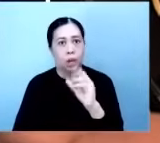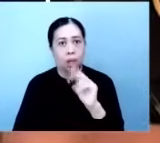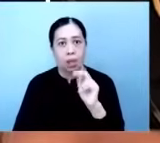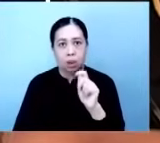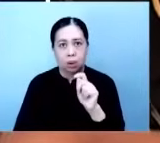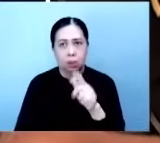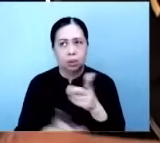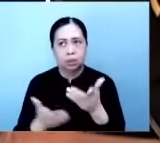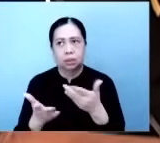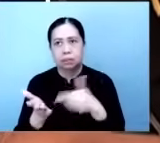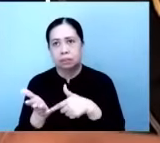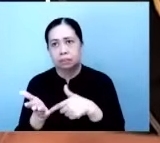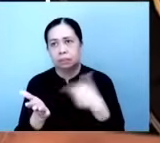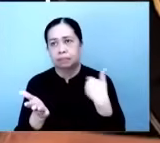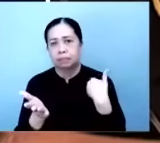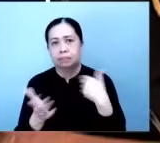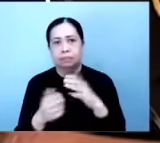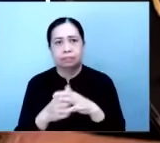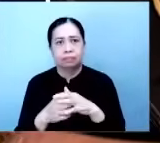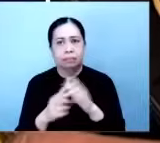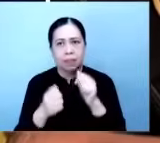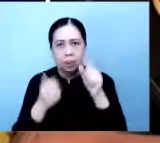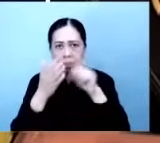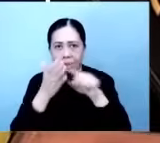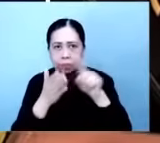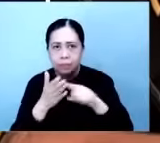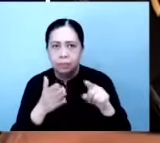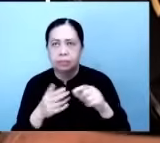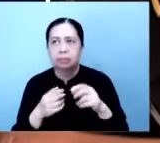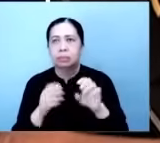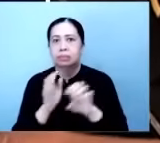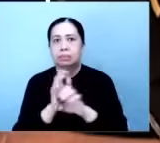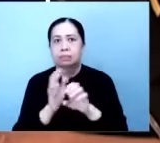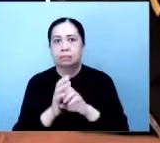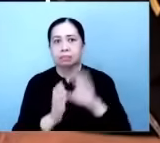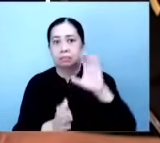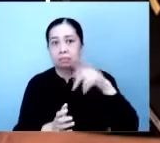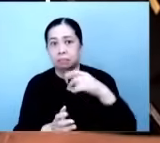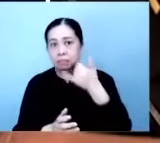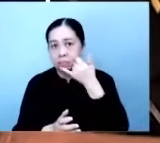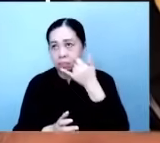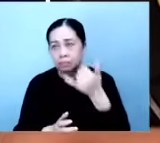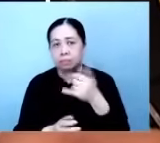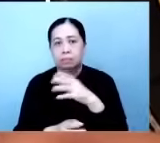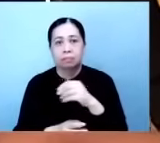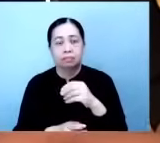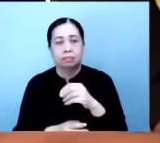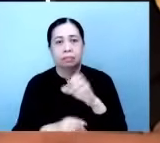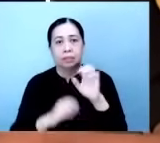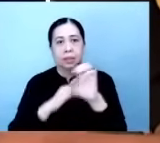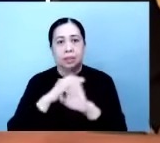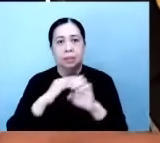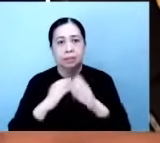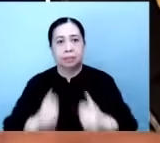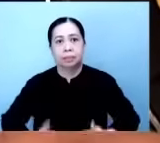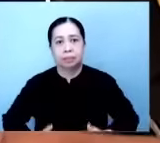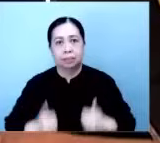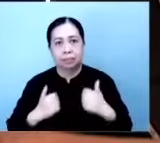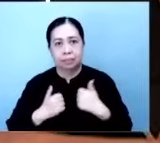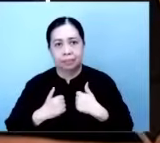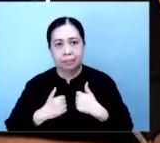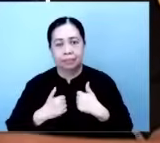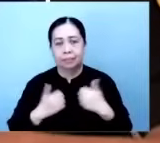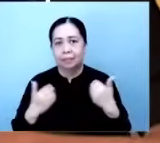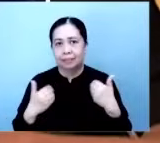sort of authentication mechanism like a mobile phone and a email address. And because we already have a